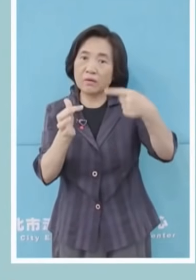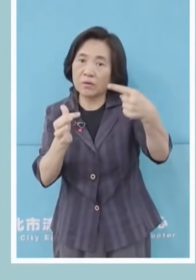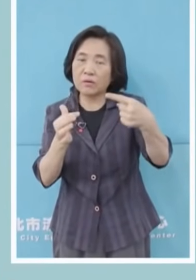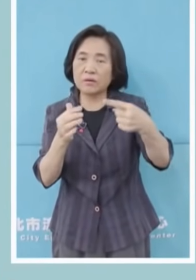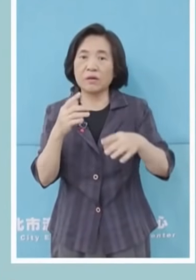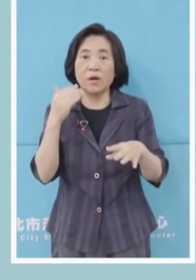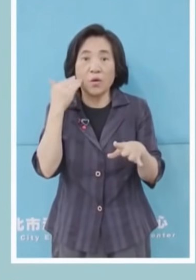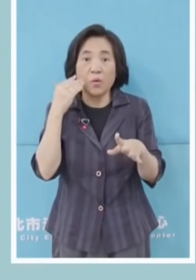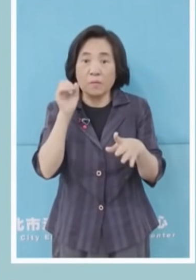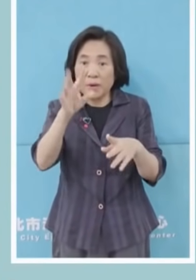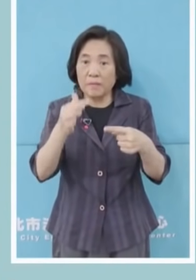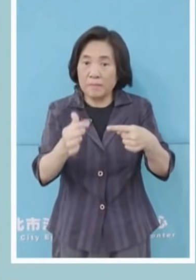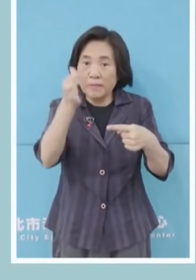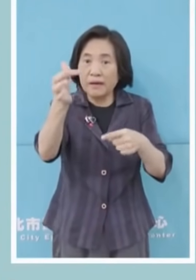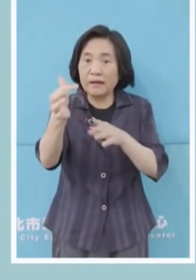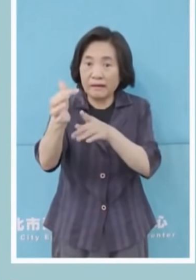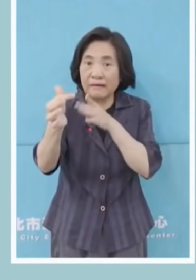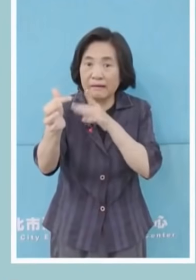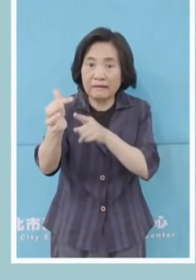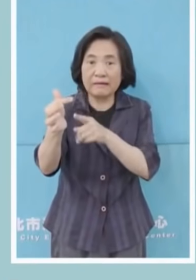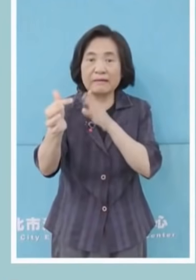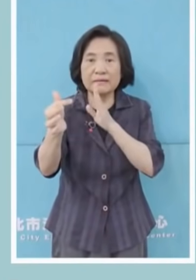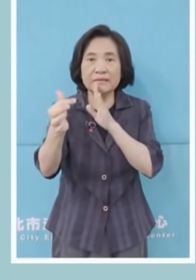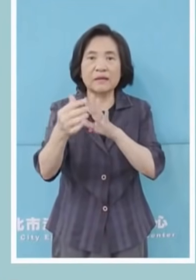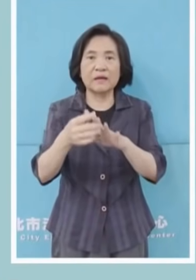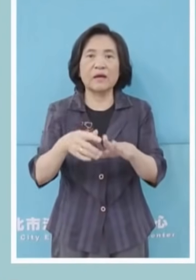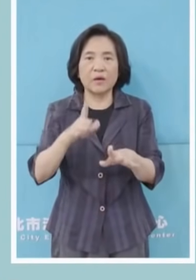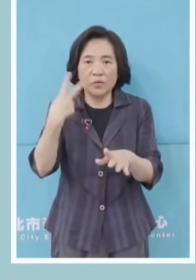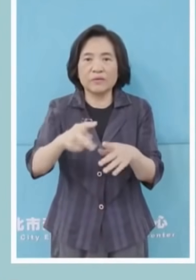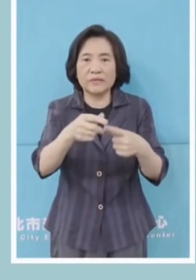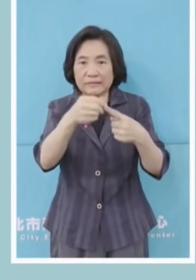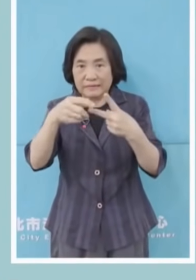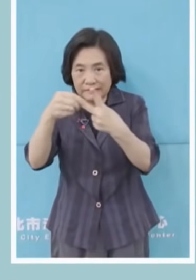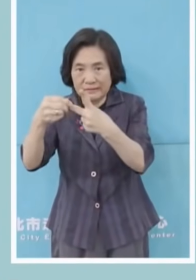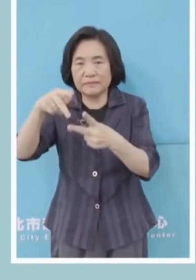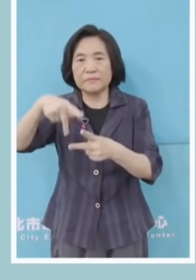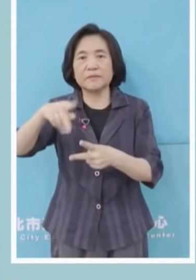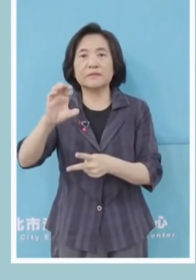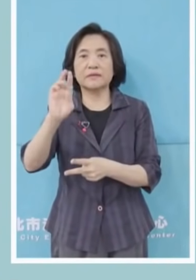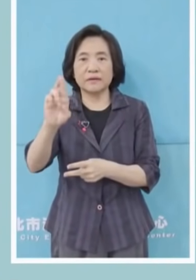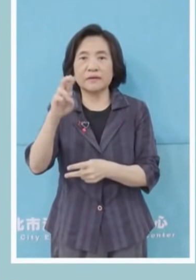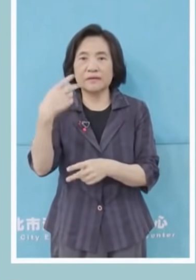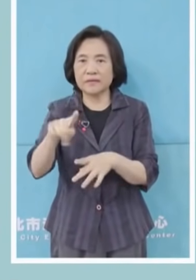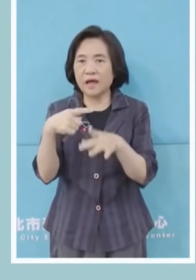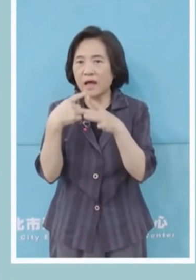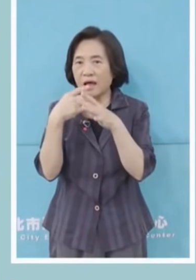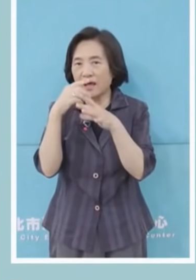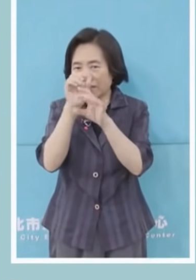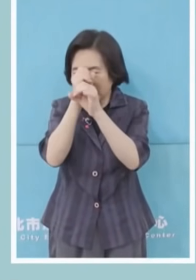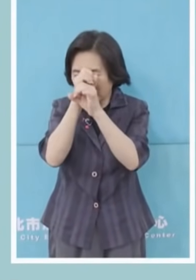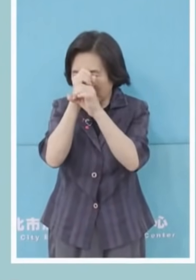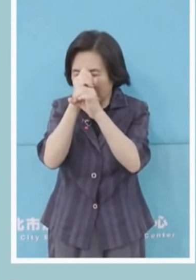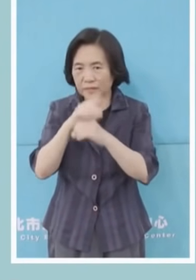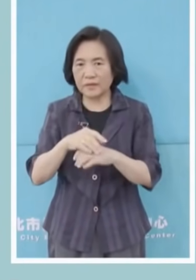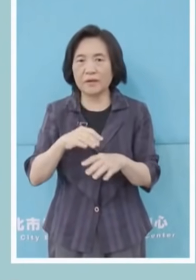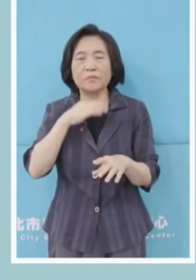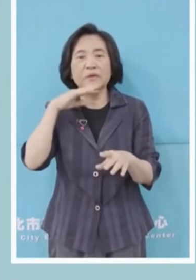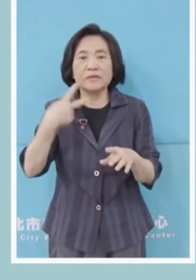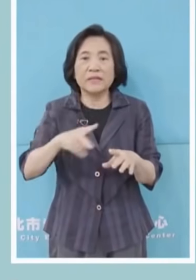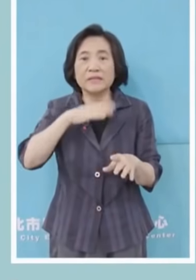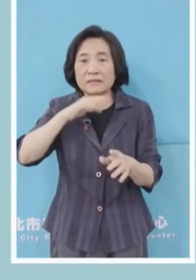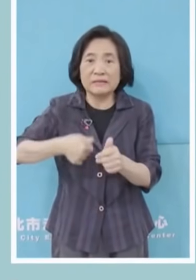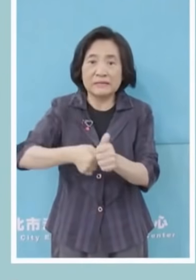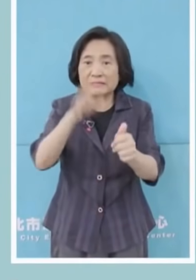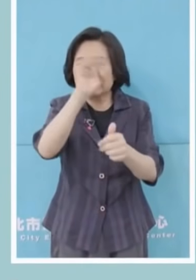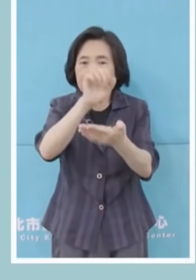最短的时间内哈，针对这些 case 以最速件在做 PCR 来确认。那如果有的话，你知道哈，也不要再等什么疫调了。